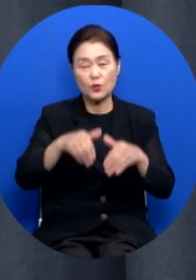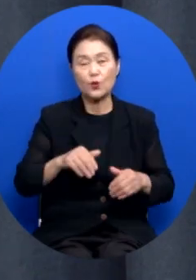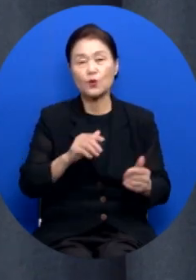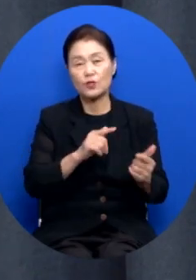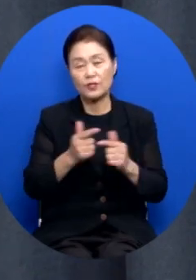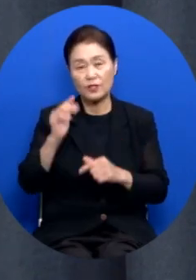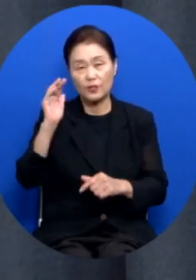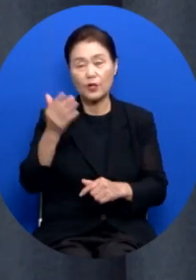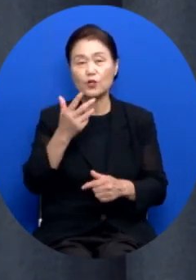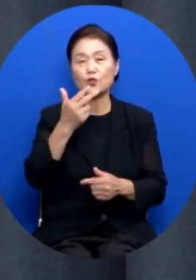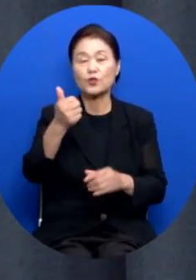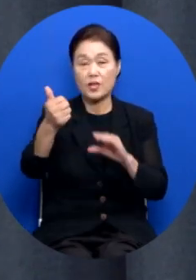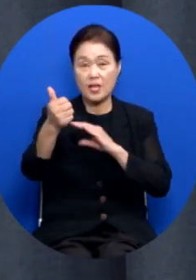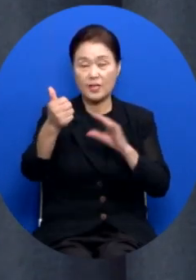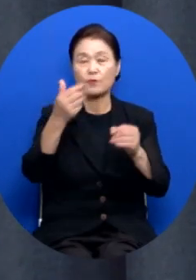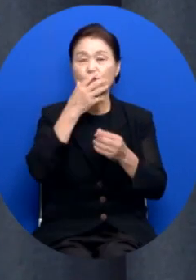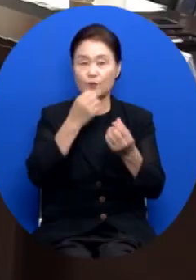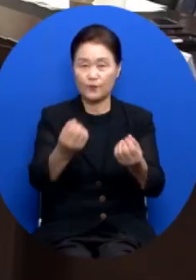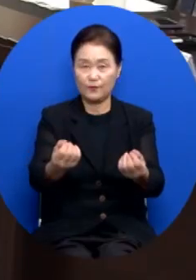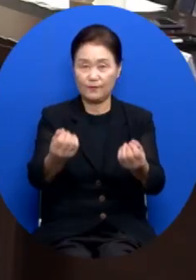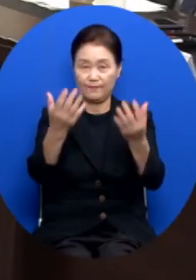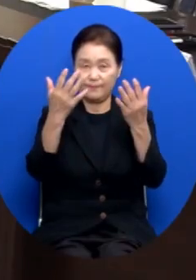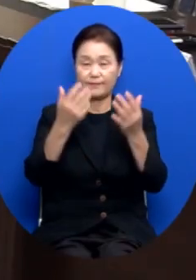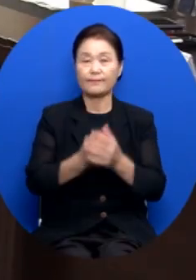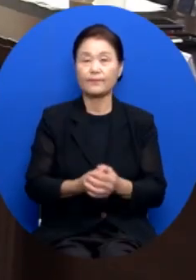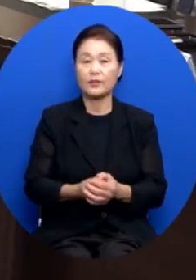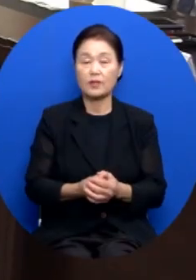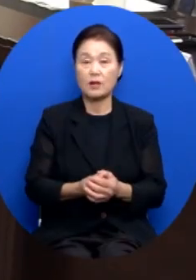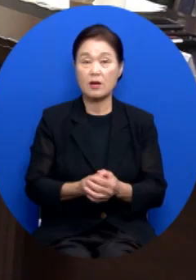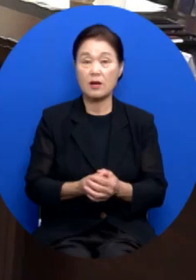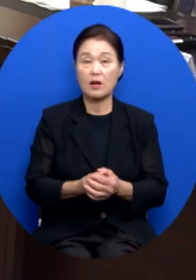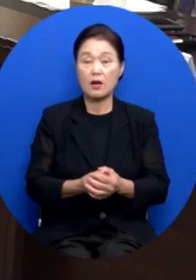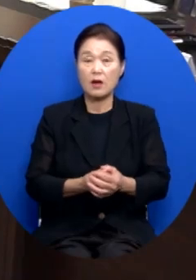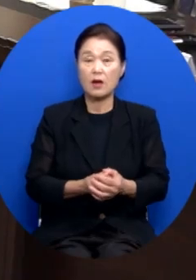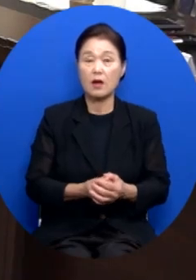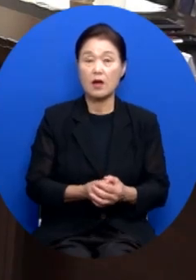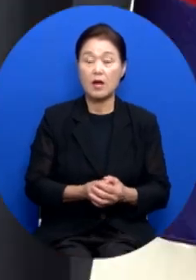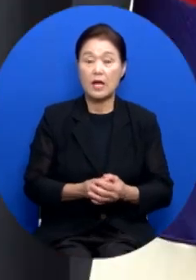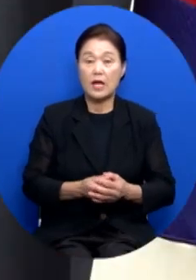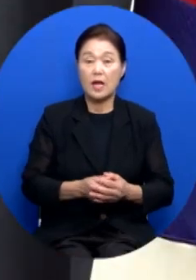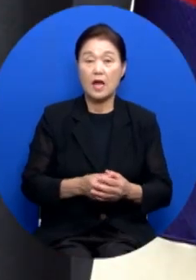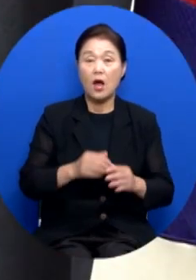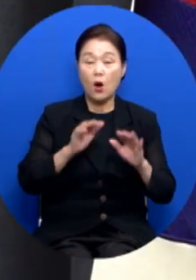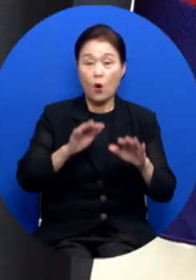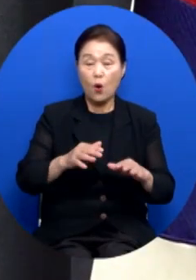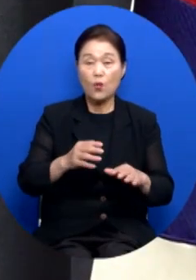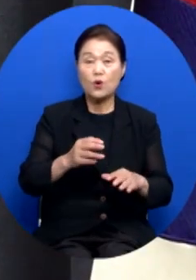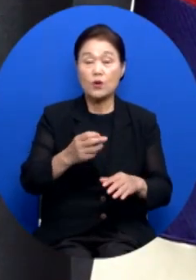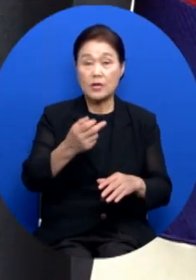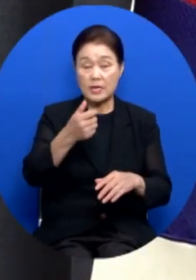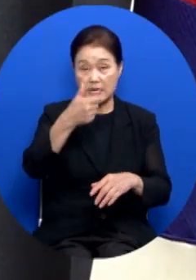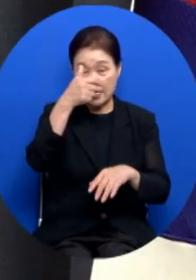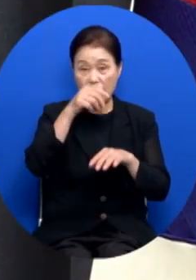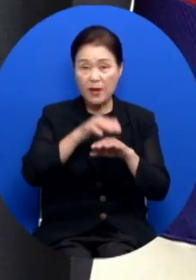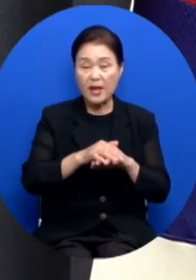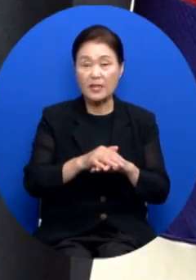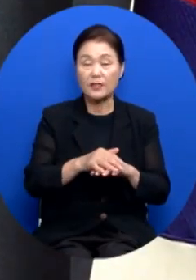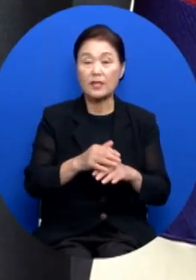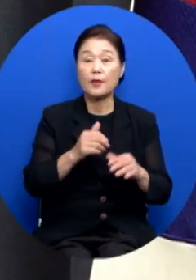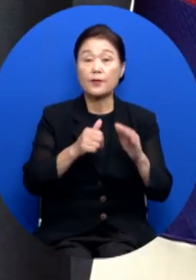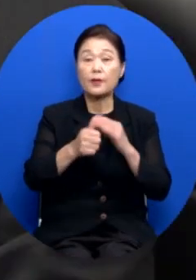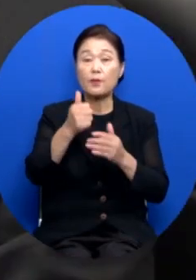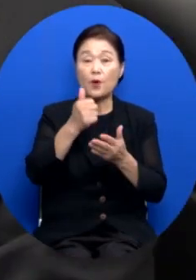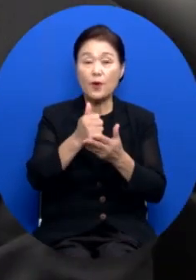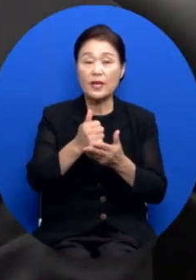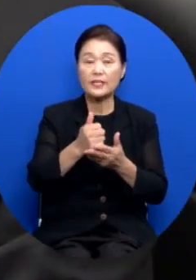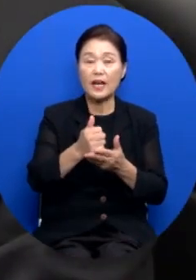이름으로 축복합니다. 이날 회의는 오정호 기관통합추진위원장의 보고를 통해